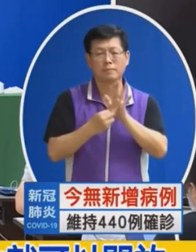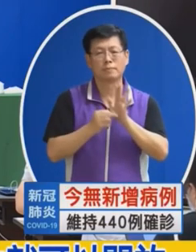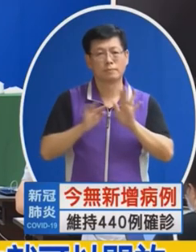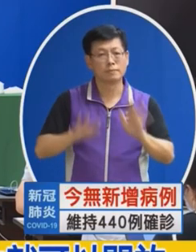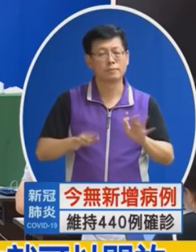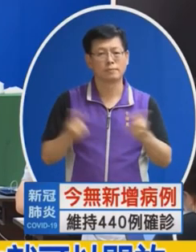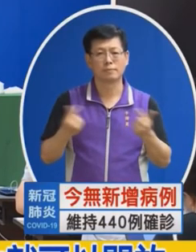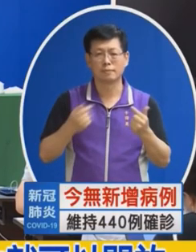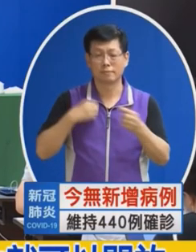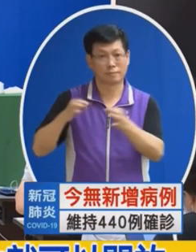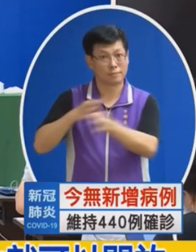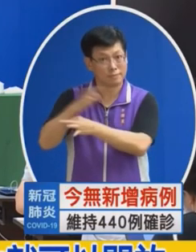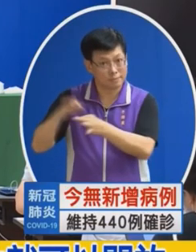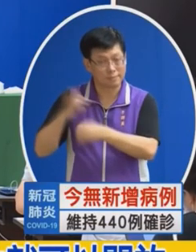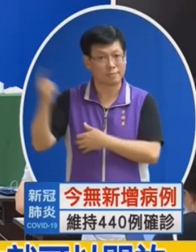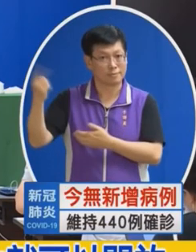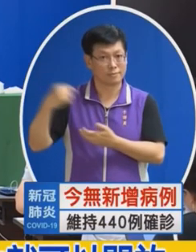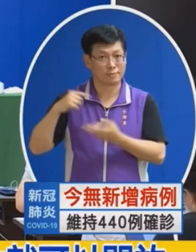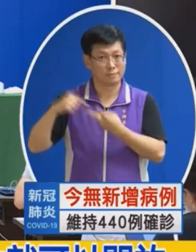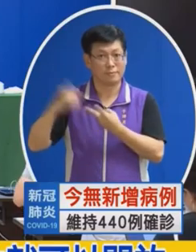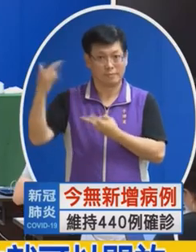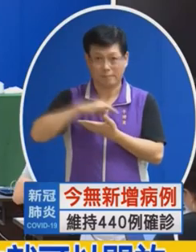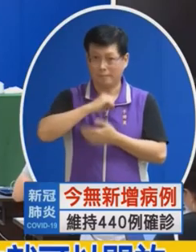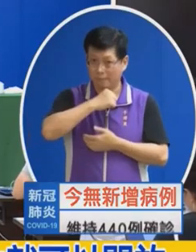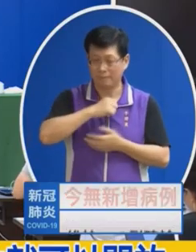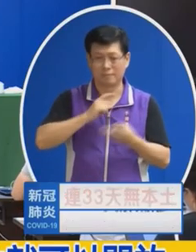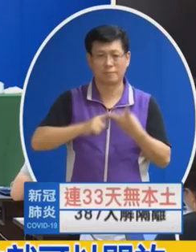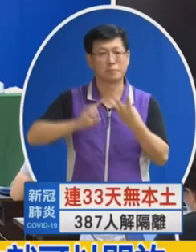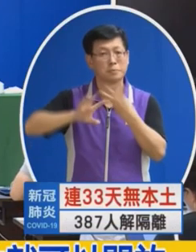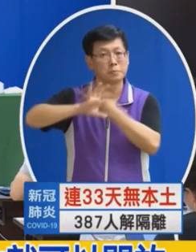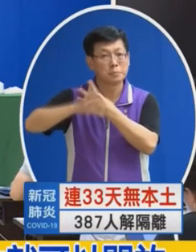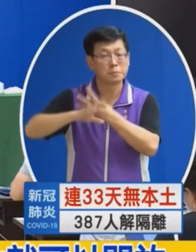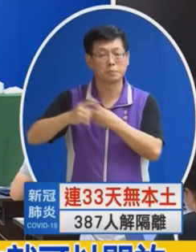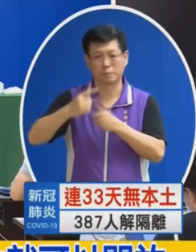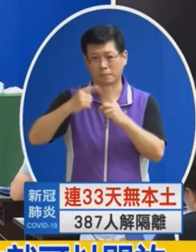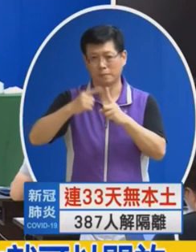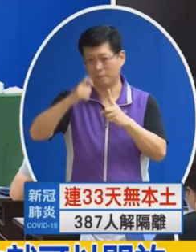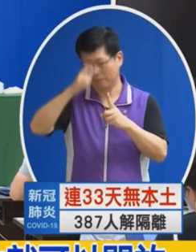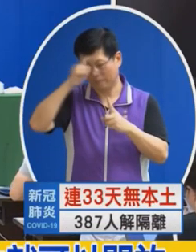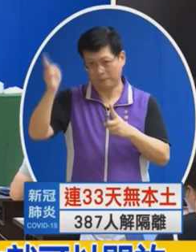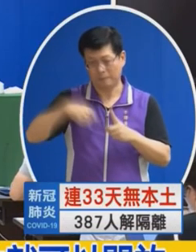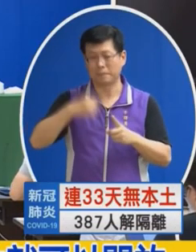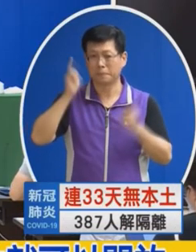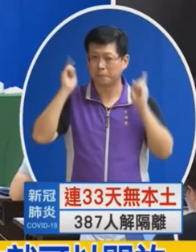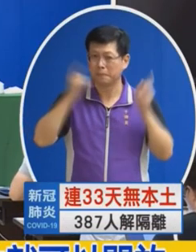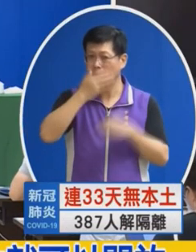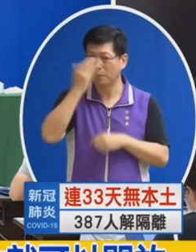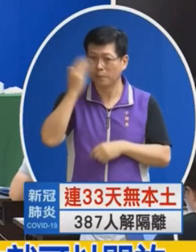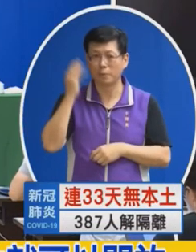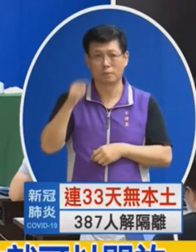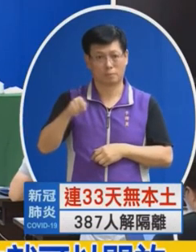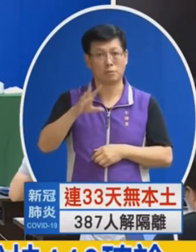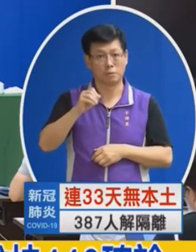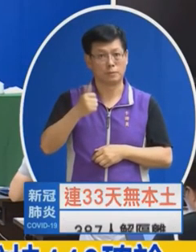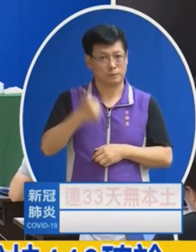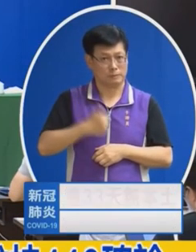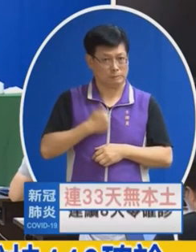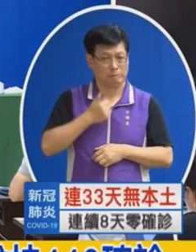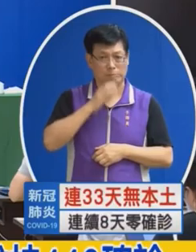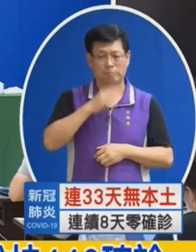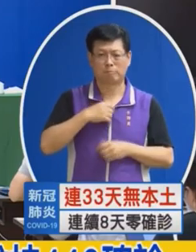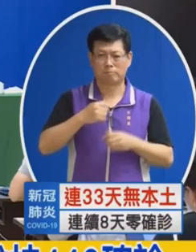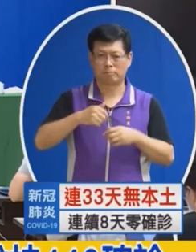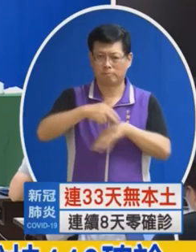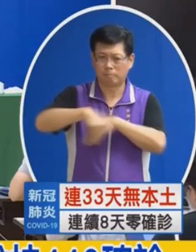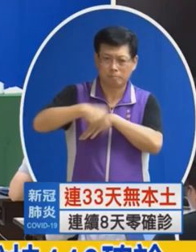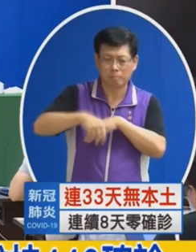针对不管是经贸往来来台湾，或者是有一些国家的人可能希望来台湾旅游等等的，这些有没有一些实际的做